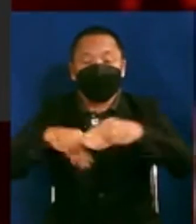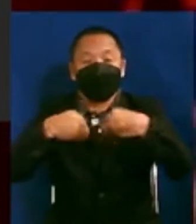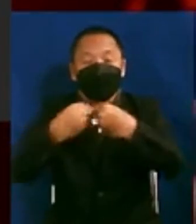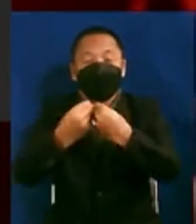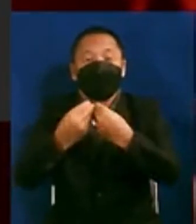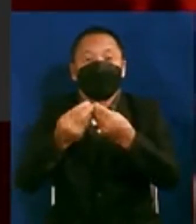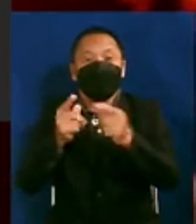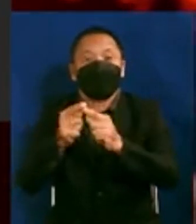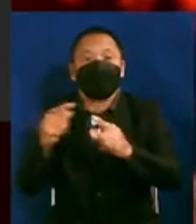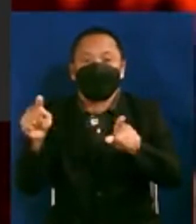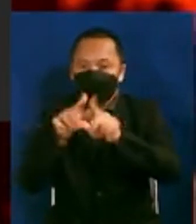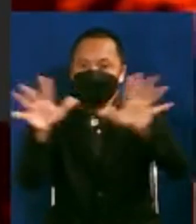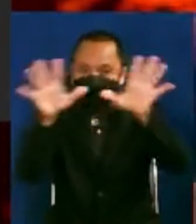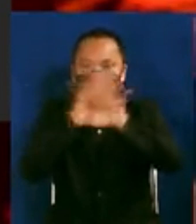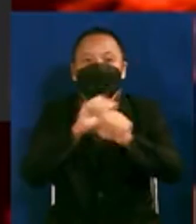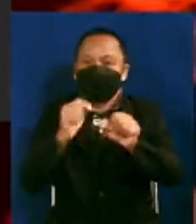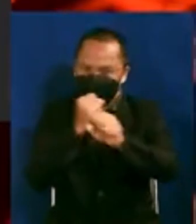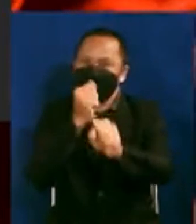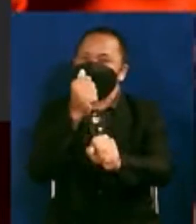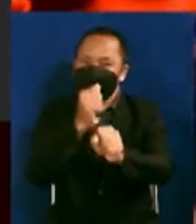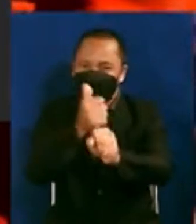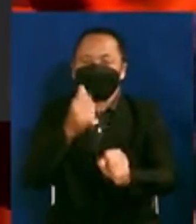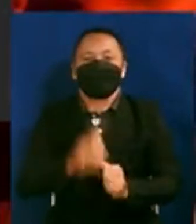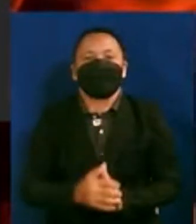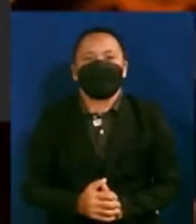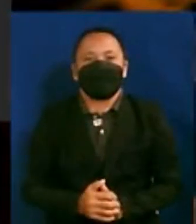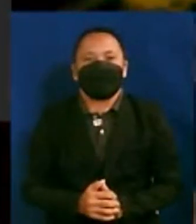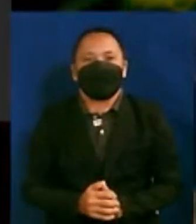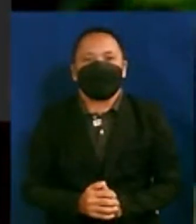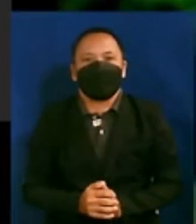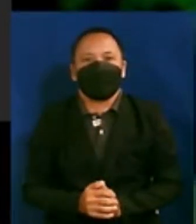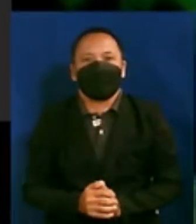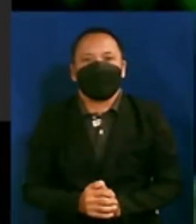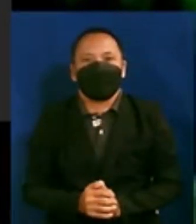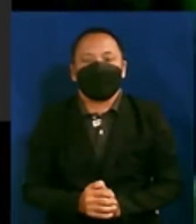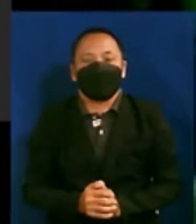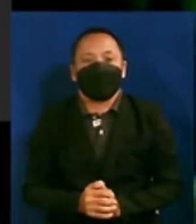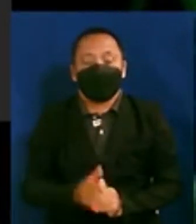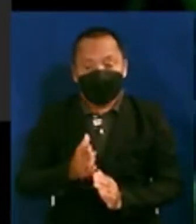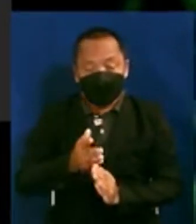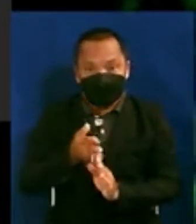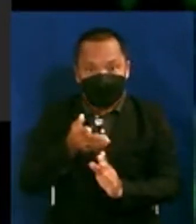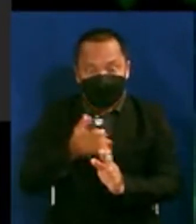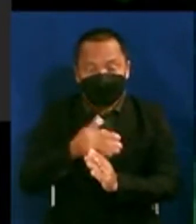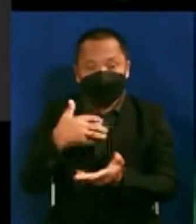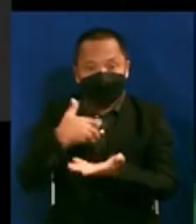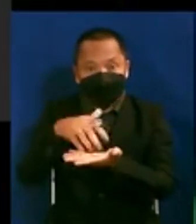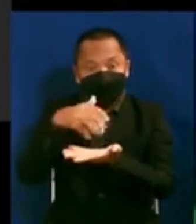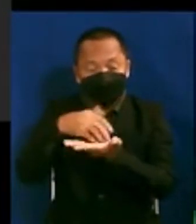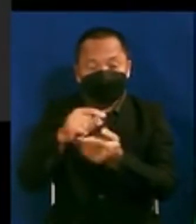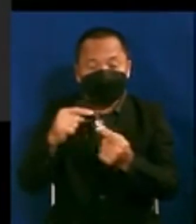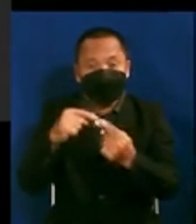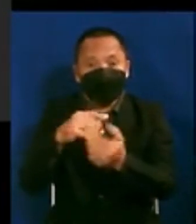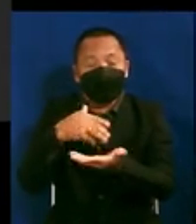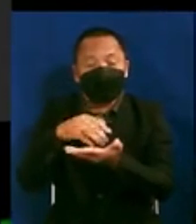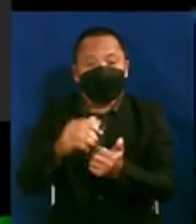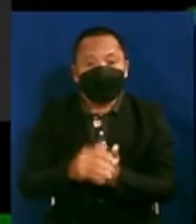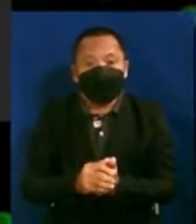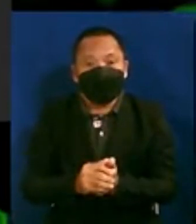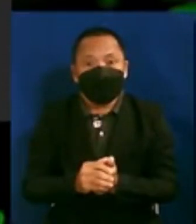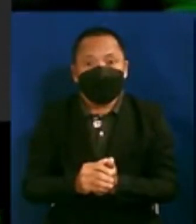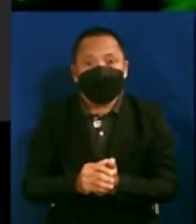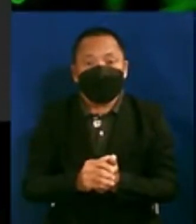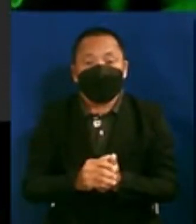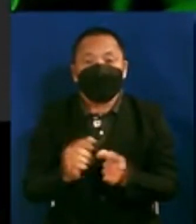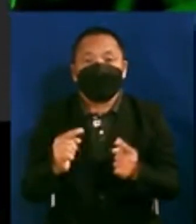าใช้ประกอบกันนะครับก่อนที่จะไปถึงประเด็นนั้นผมขอพูดอีกนิดนึงได้ไหมครับนะฮะก็คือ